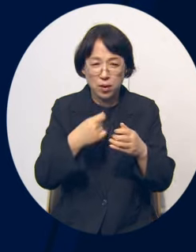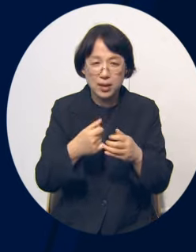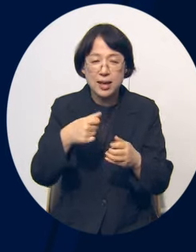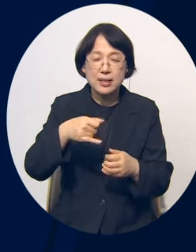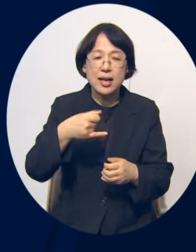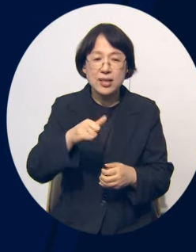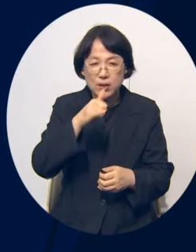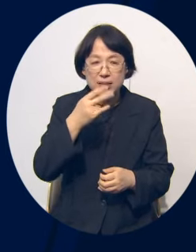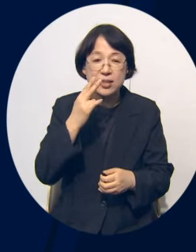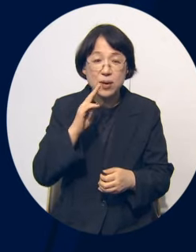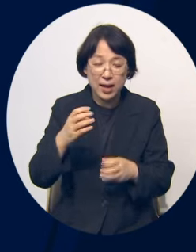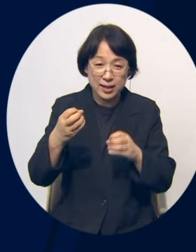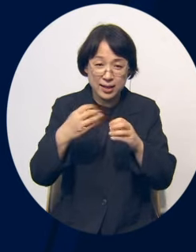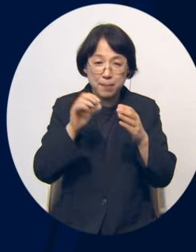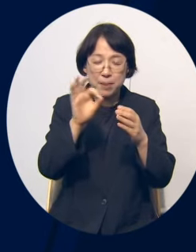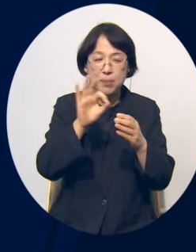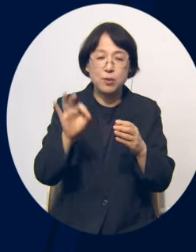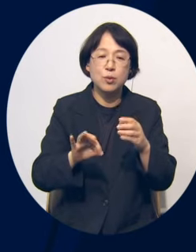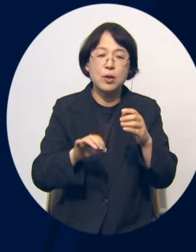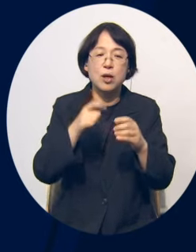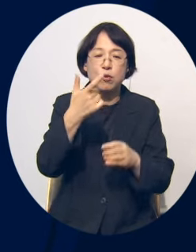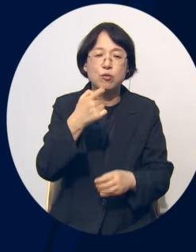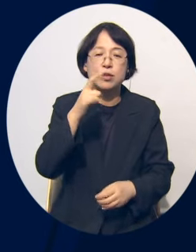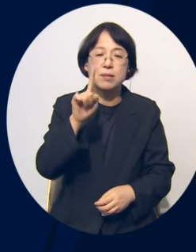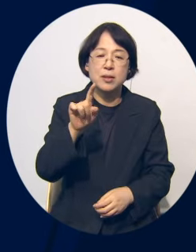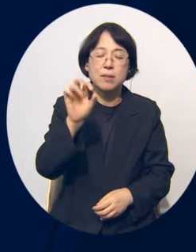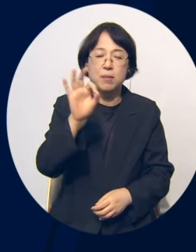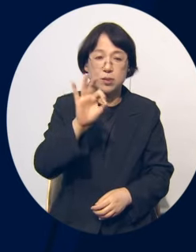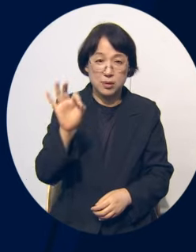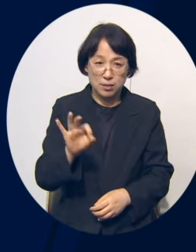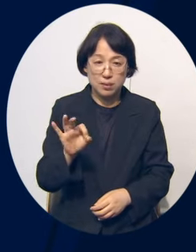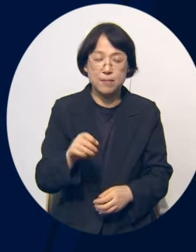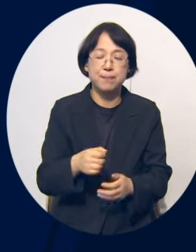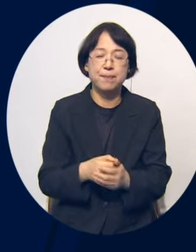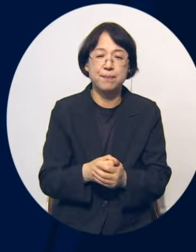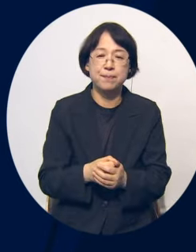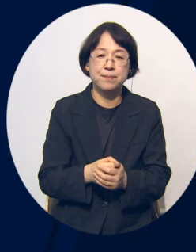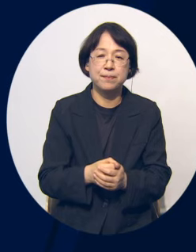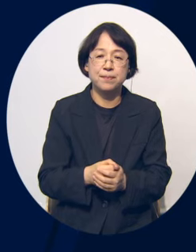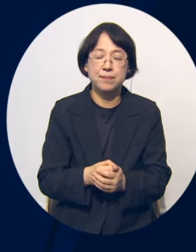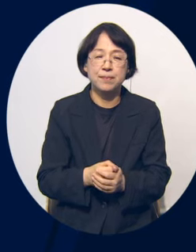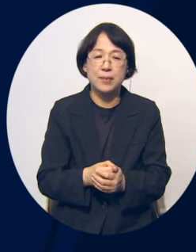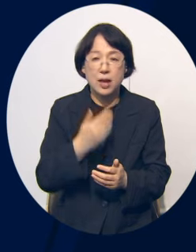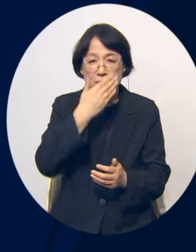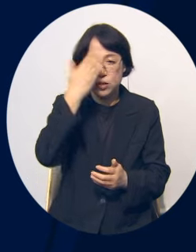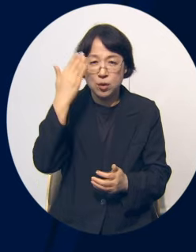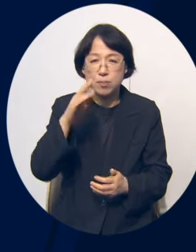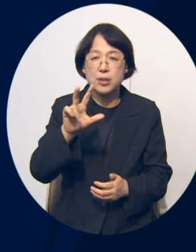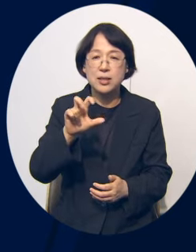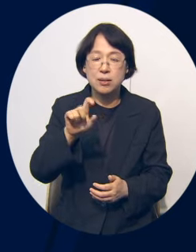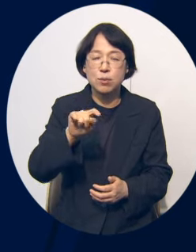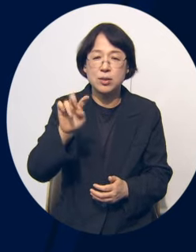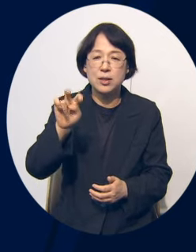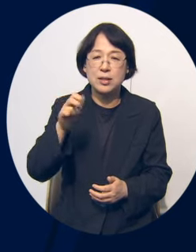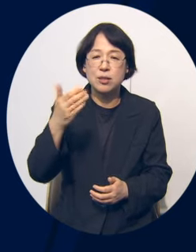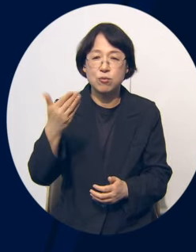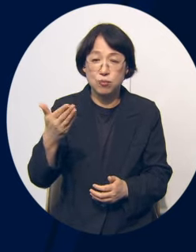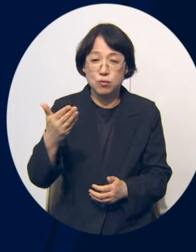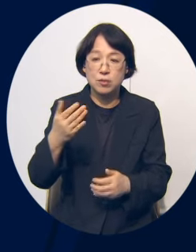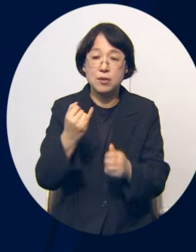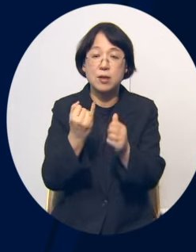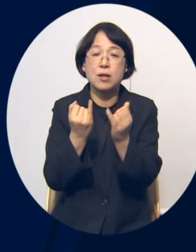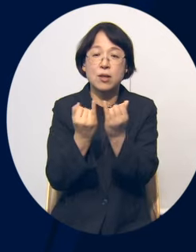있어야 한다고 답한 비율은 61%에 그쳤습니다. 특히 상대적으로 젊은 25세에서 29세 여성